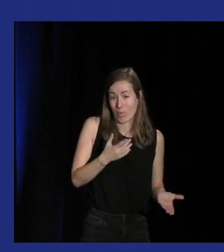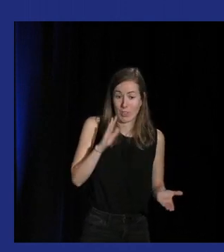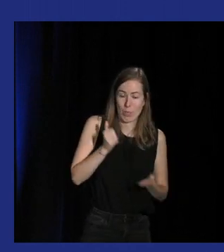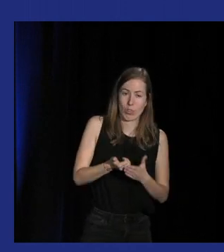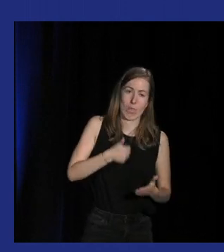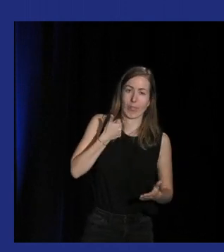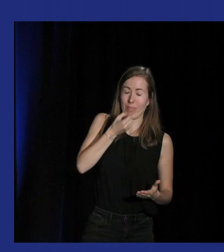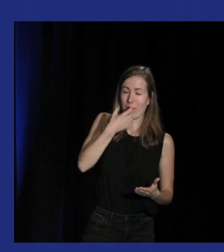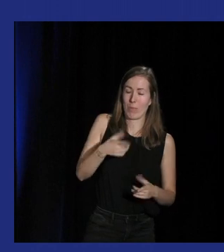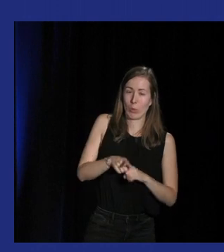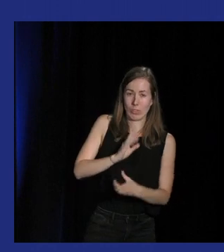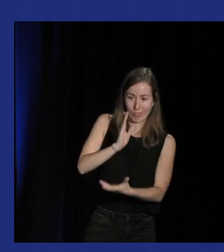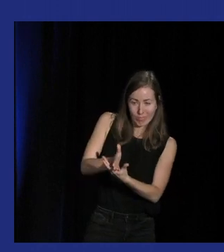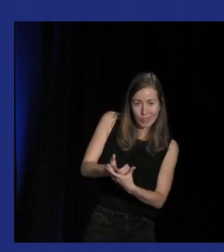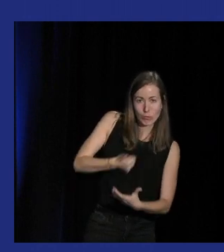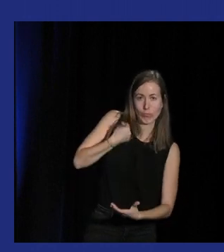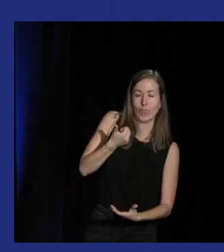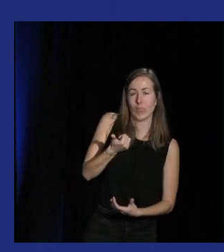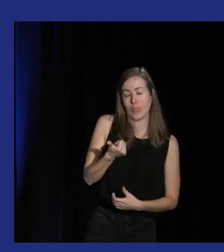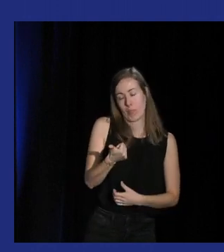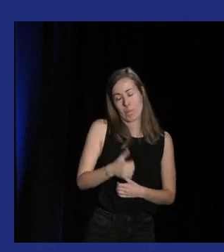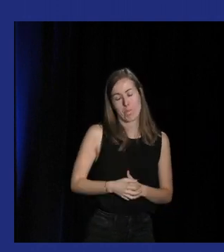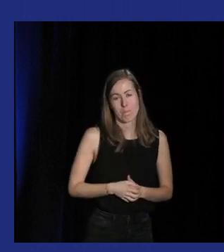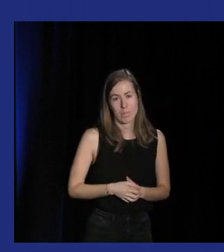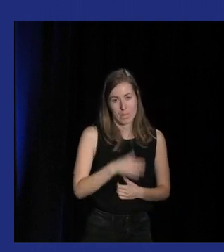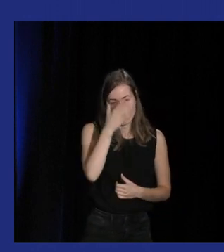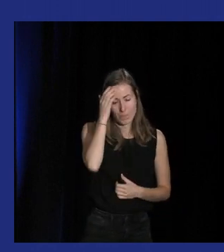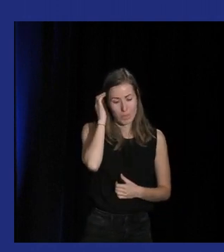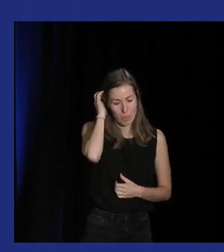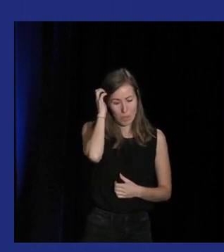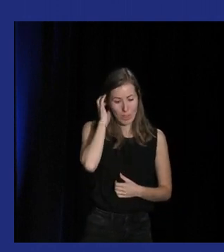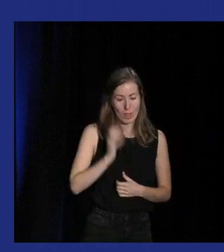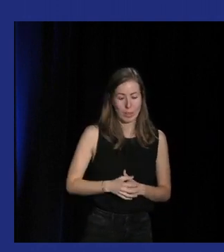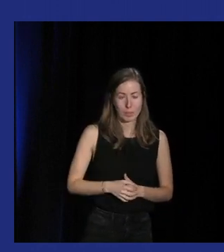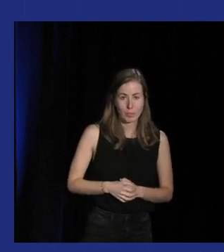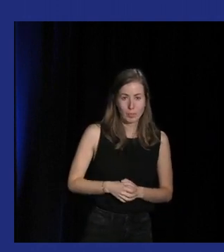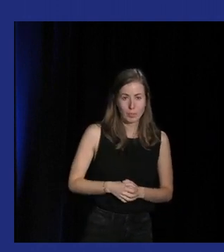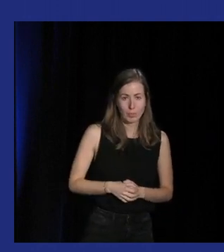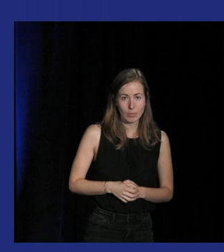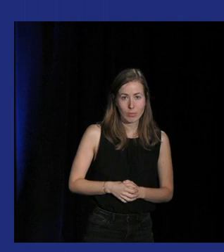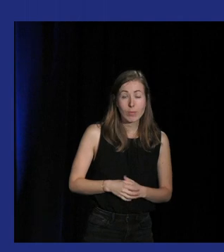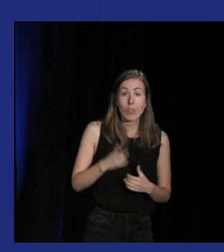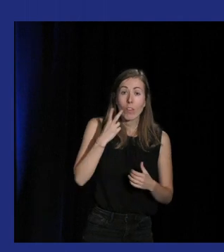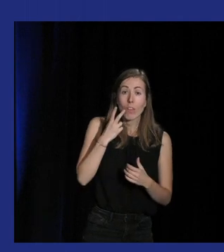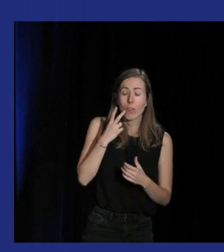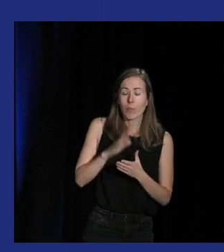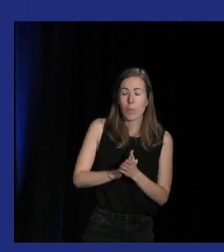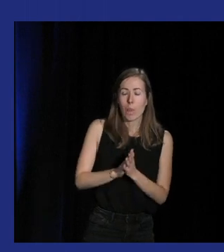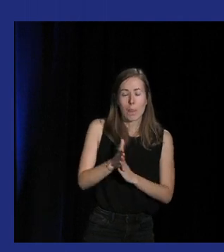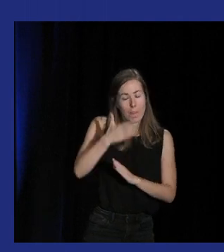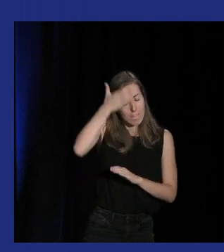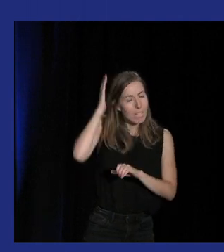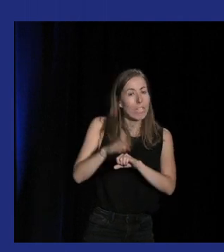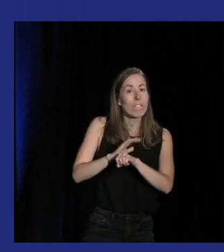faire et alors justement Vincent tu parles de la difficulté de communication dans des grandes entreprises pour se rendre